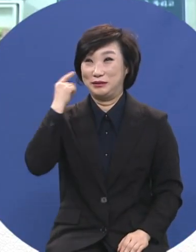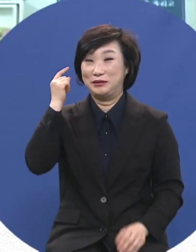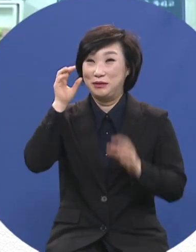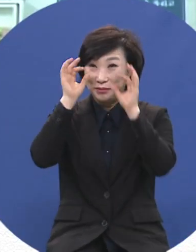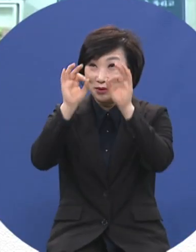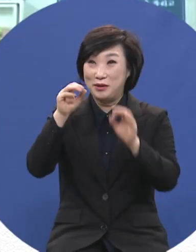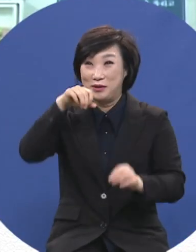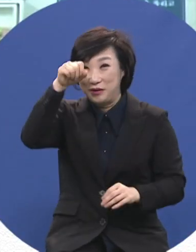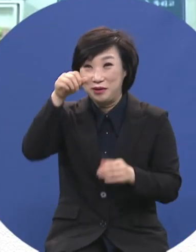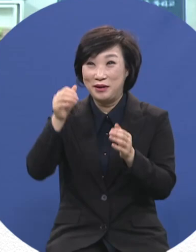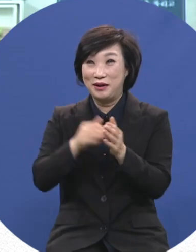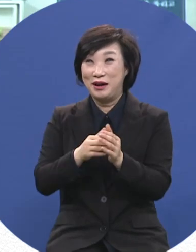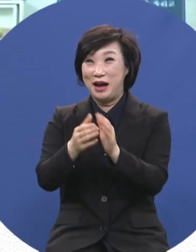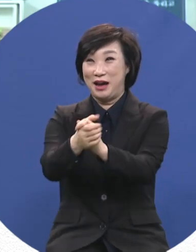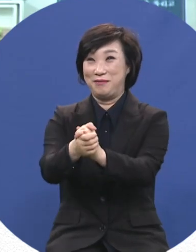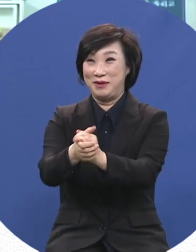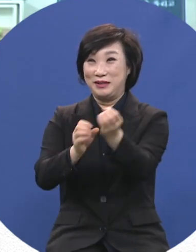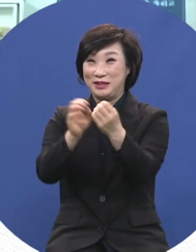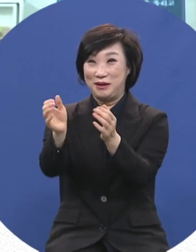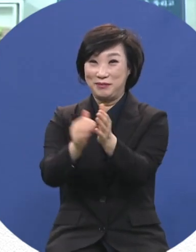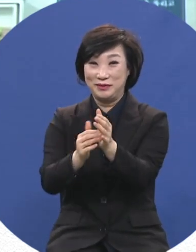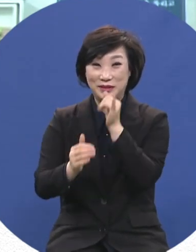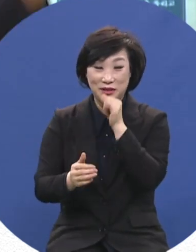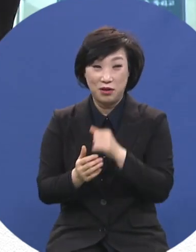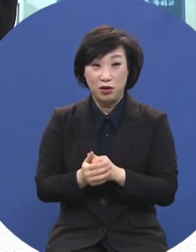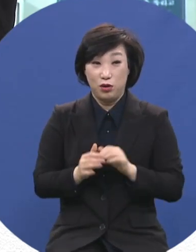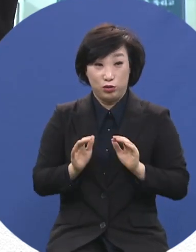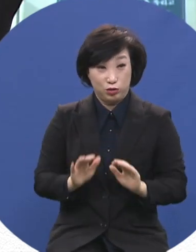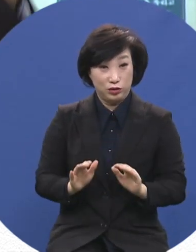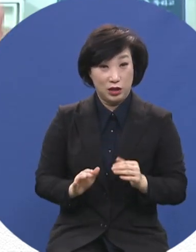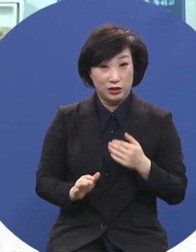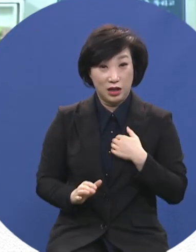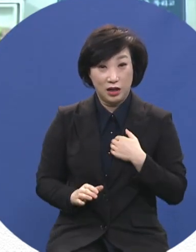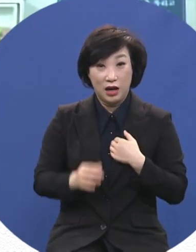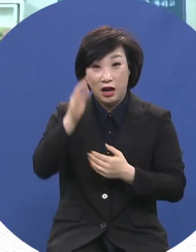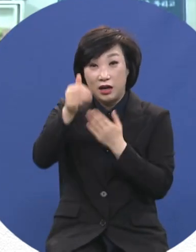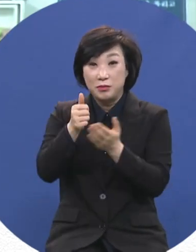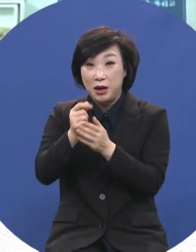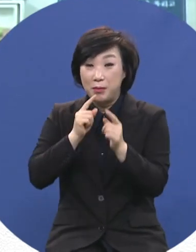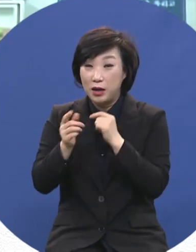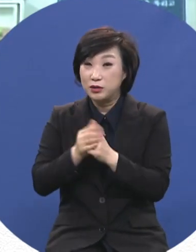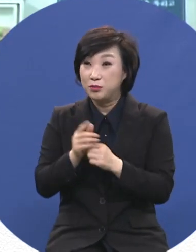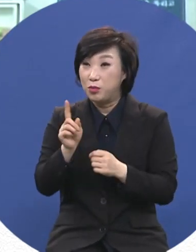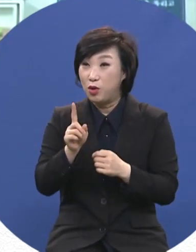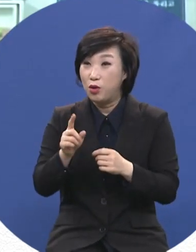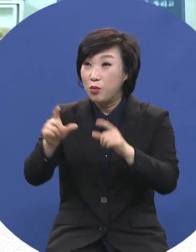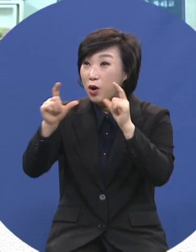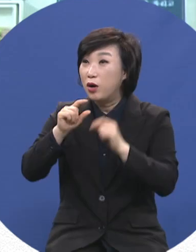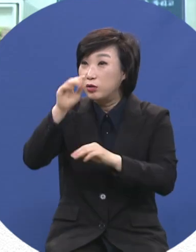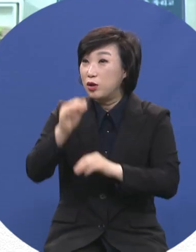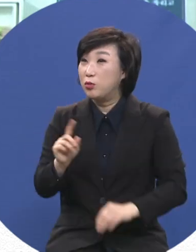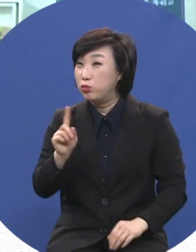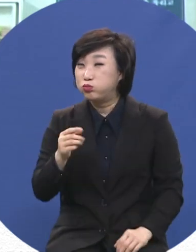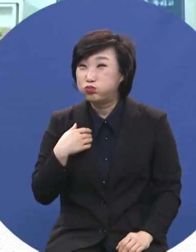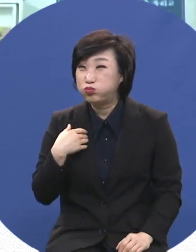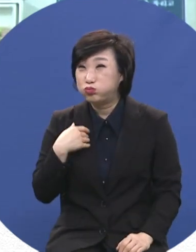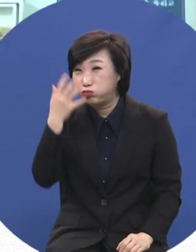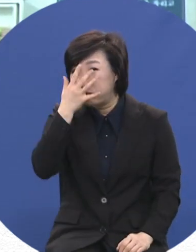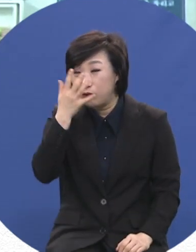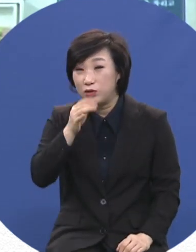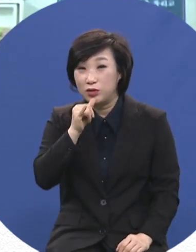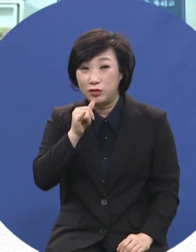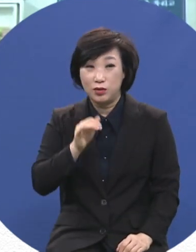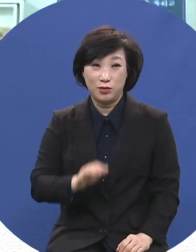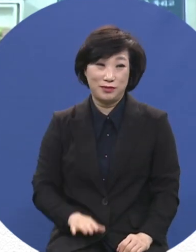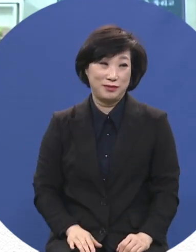들었어, 아멘 했어. 근데 그 말씀이 무슨 말씀인지 몰라. 오늘